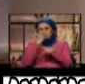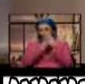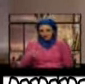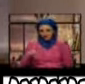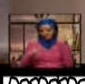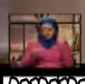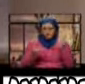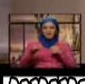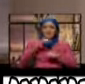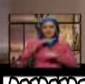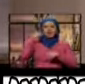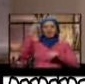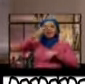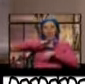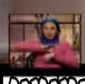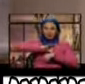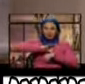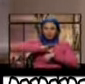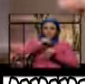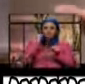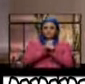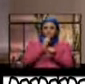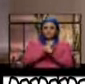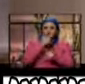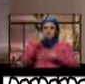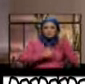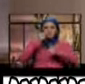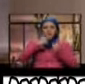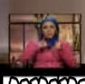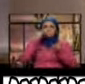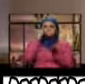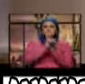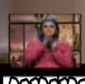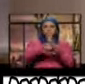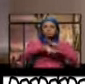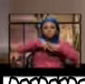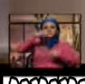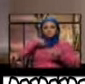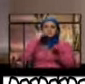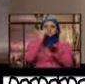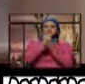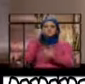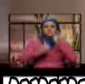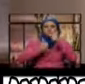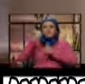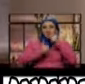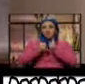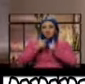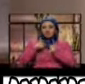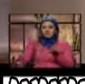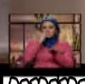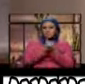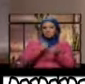ابن ده يبقى خاله. نعم. طيب ها والامتحانات احنا بنحطها والنتائج تحت ايدنا، ها تطمئن اكثر